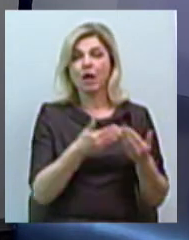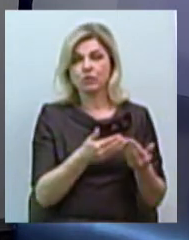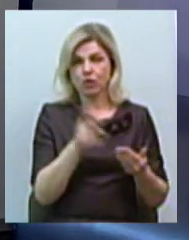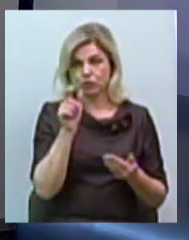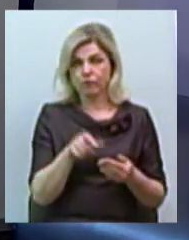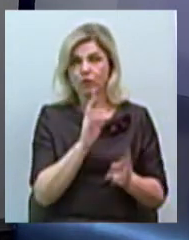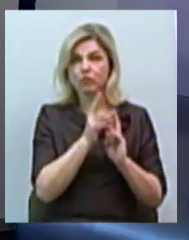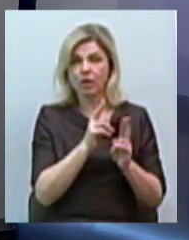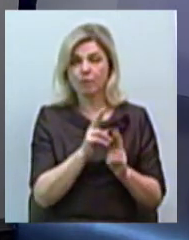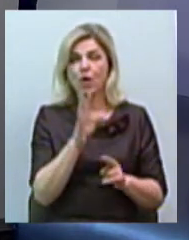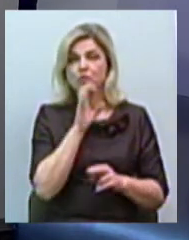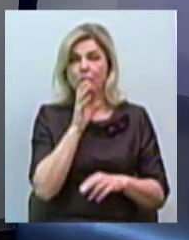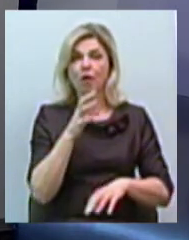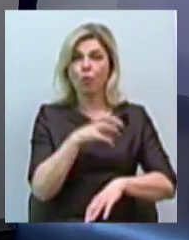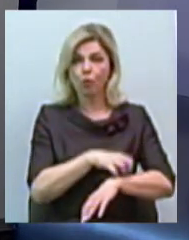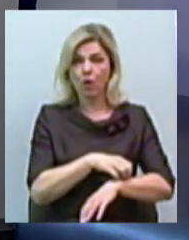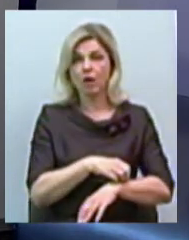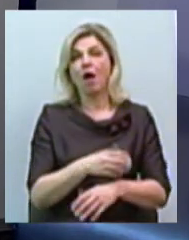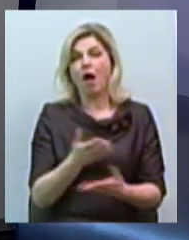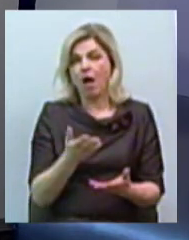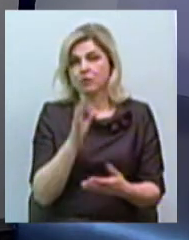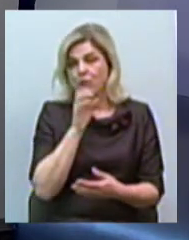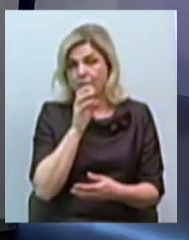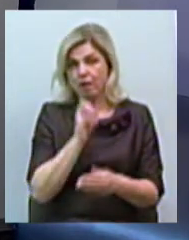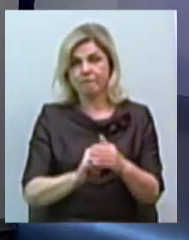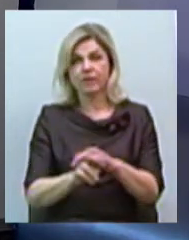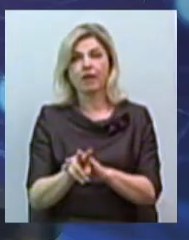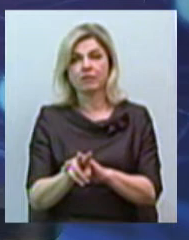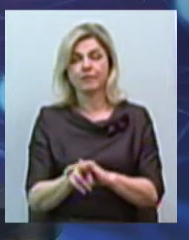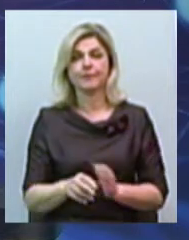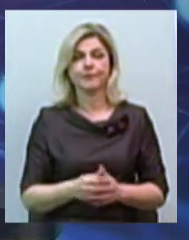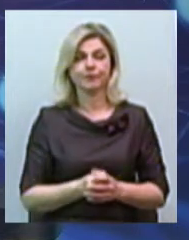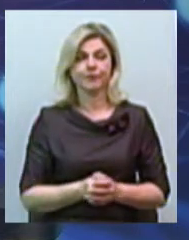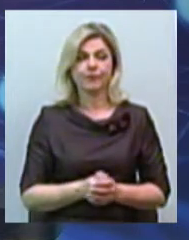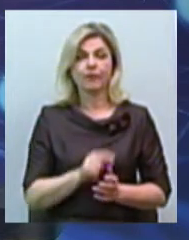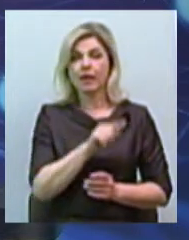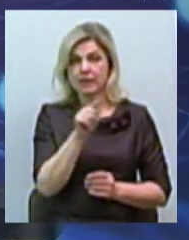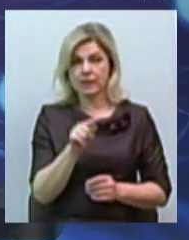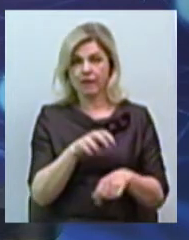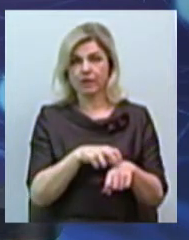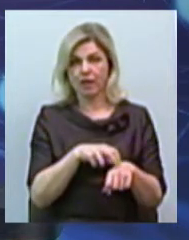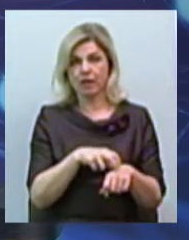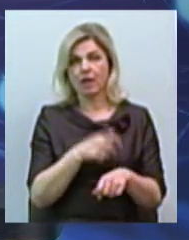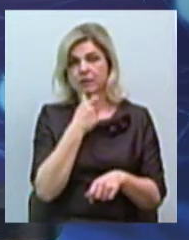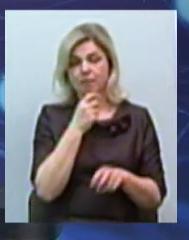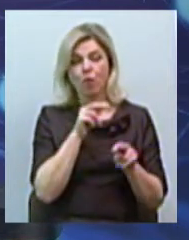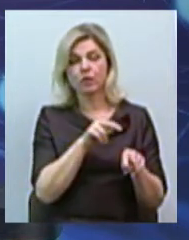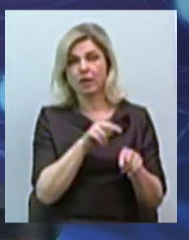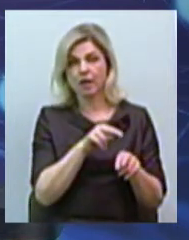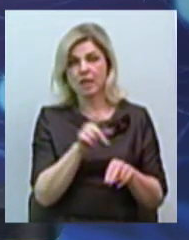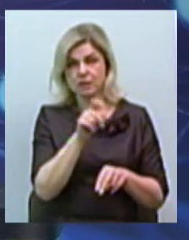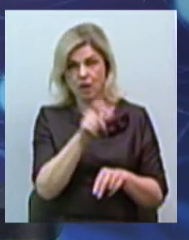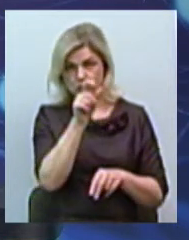собака, але ця собака втекла. Дії лікарів, вони спостерігають за цим